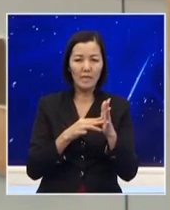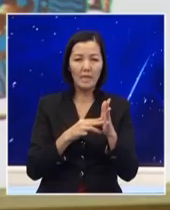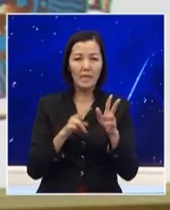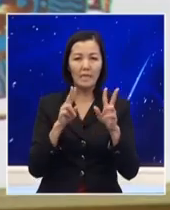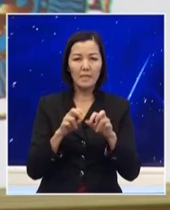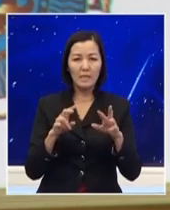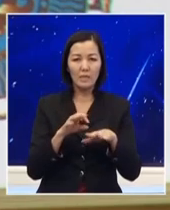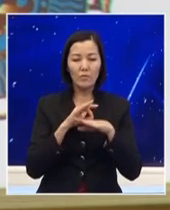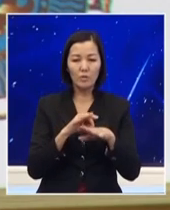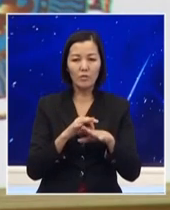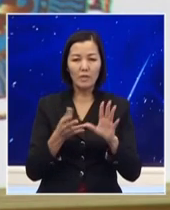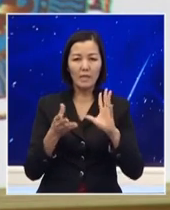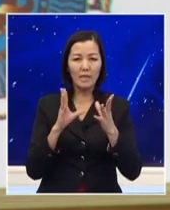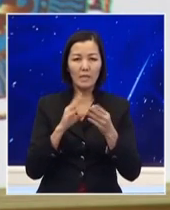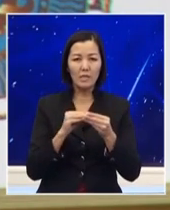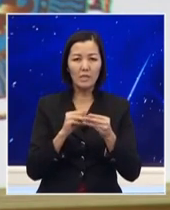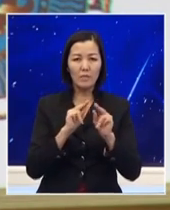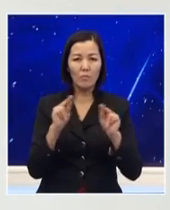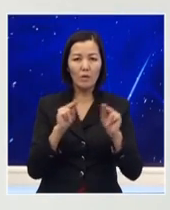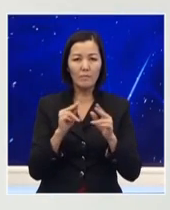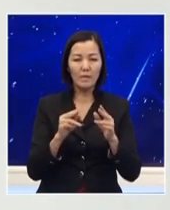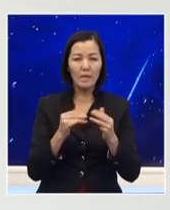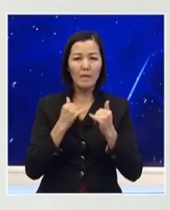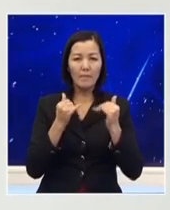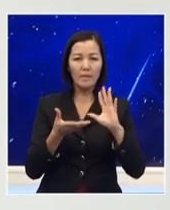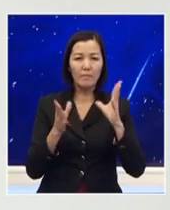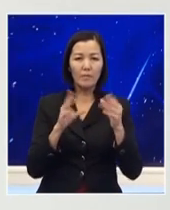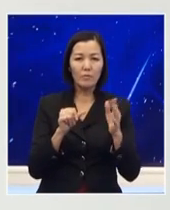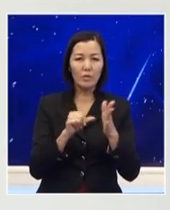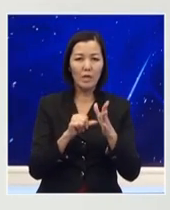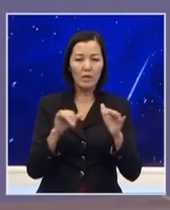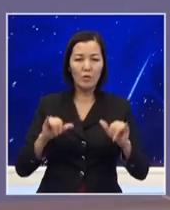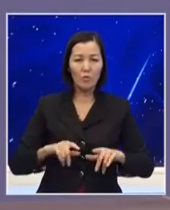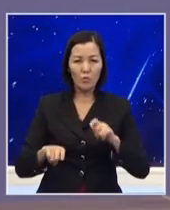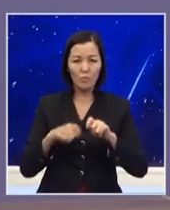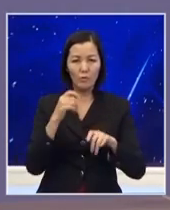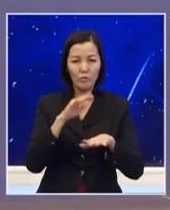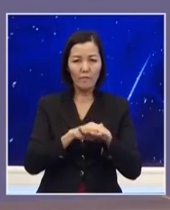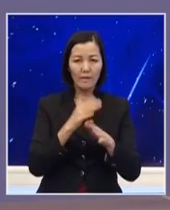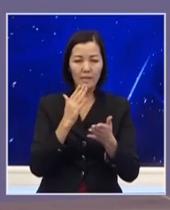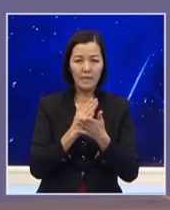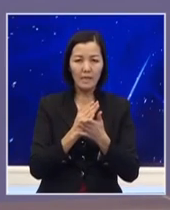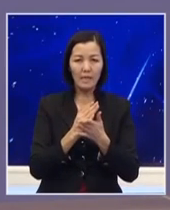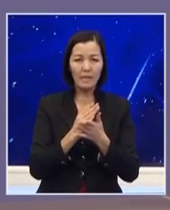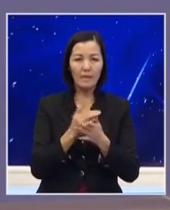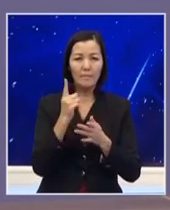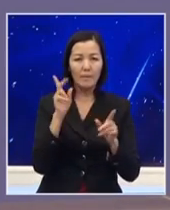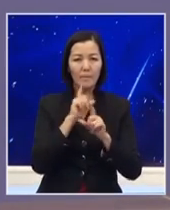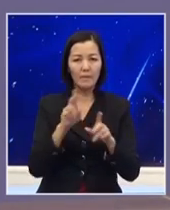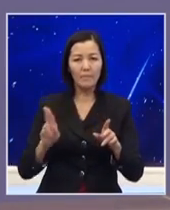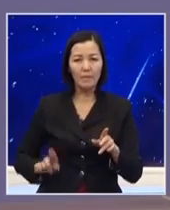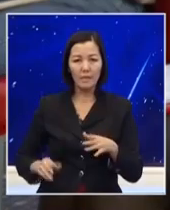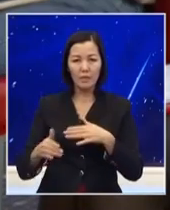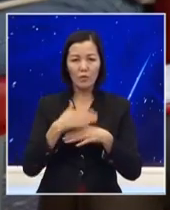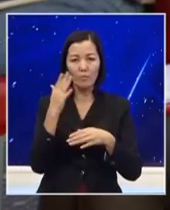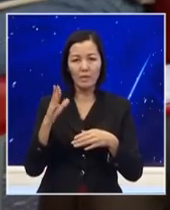тыс 37 тексеру жүргізген. Нәтижесінде мұғалімдер мәртебесі бойынша 6 құқық бұзушылық тіркелген. Осы ретте бір мектеп